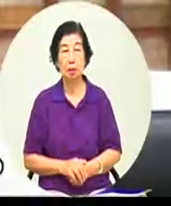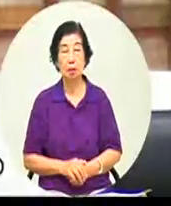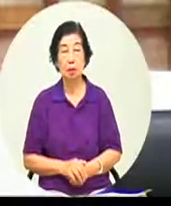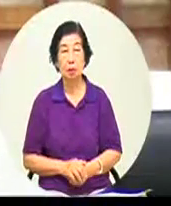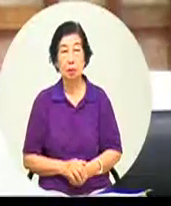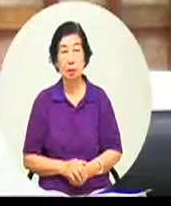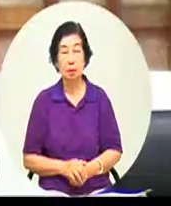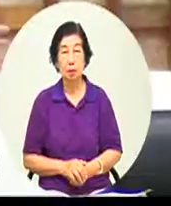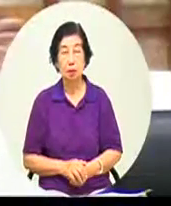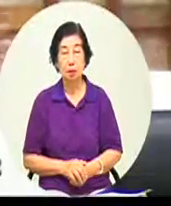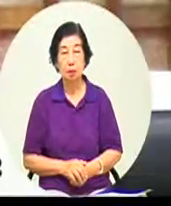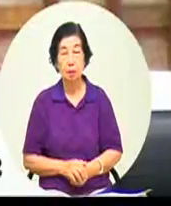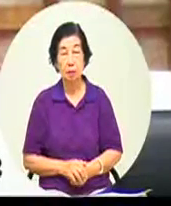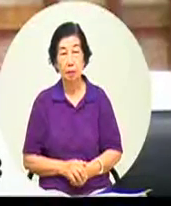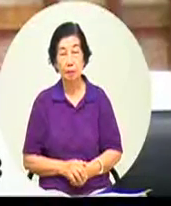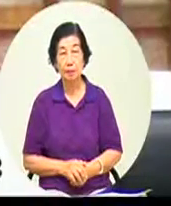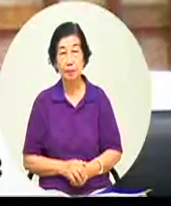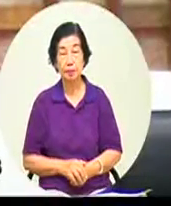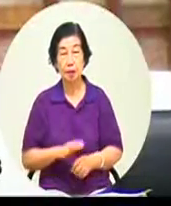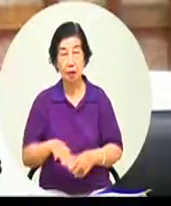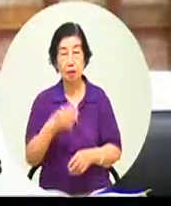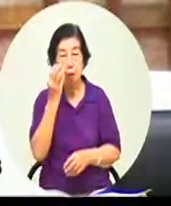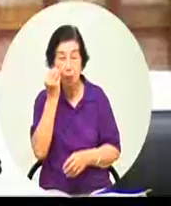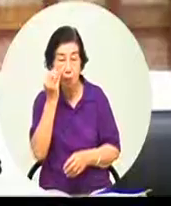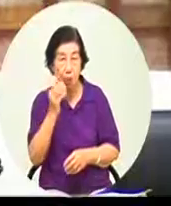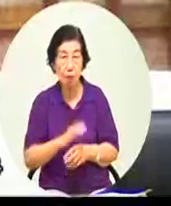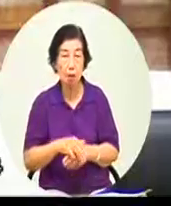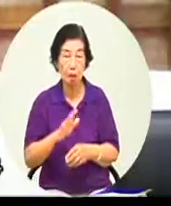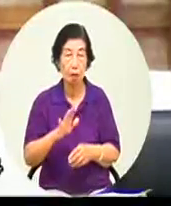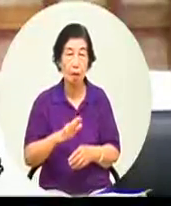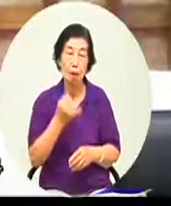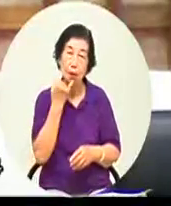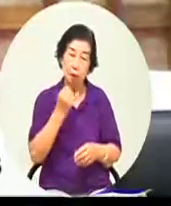能够挹注到我们的观光的连结，尤